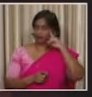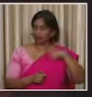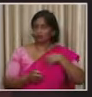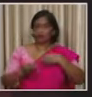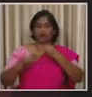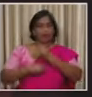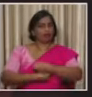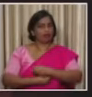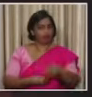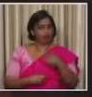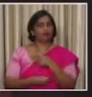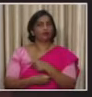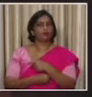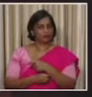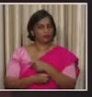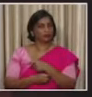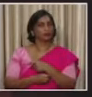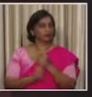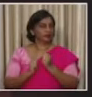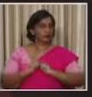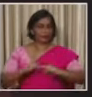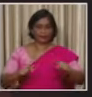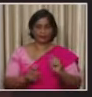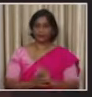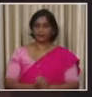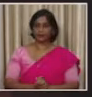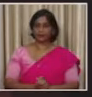හිතාමතාම විනාශ කරන්නට කටයුතු කරන